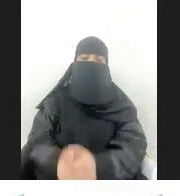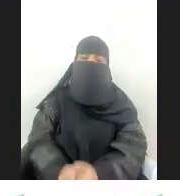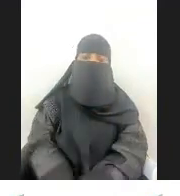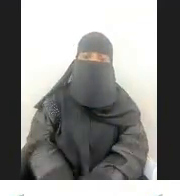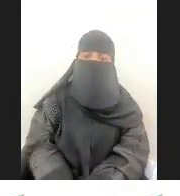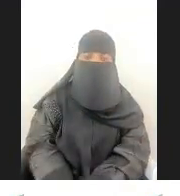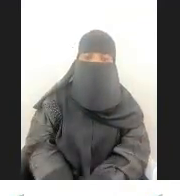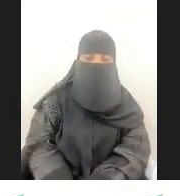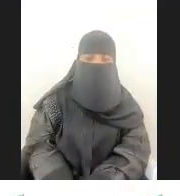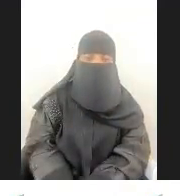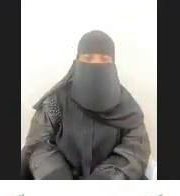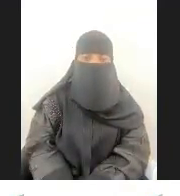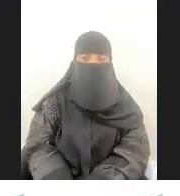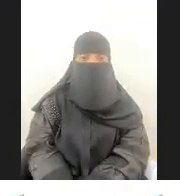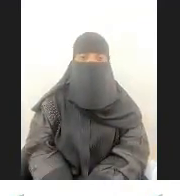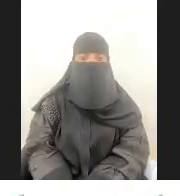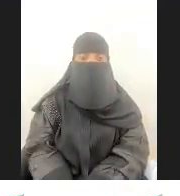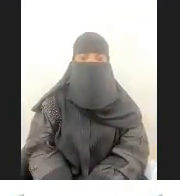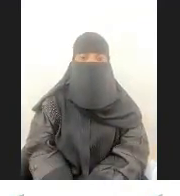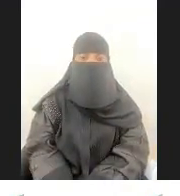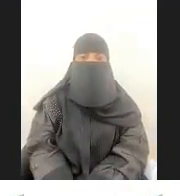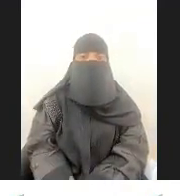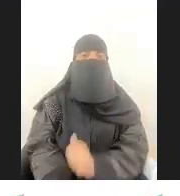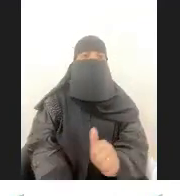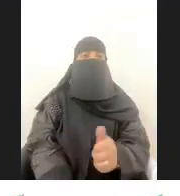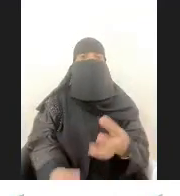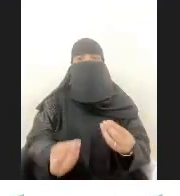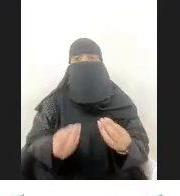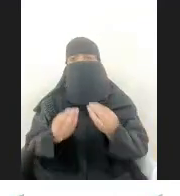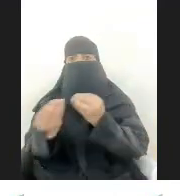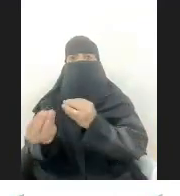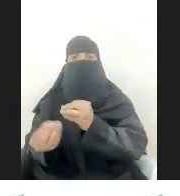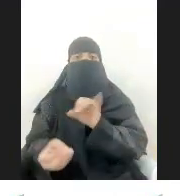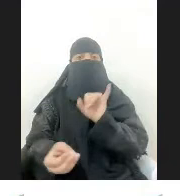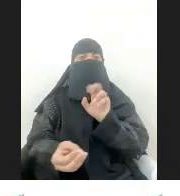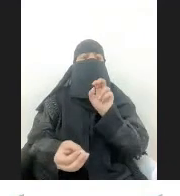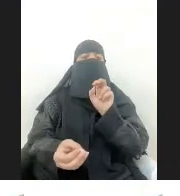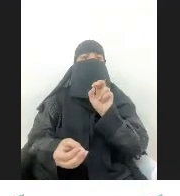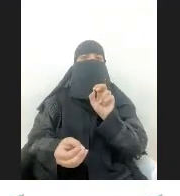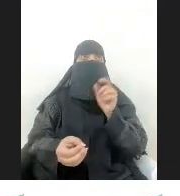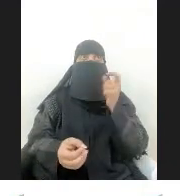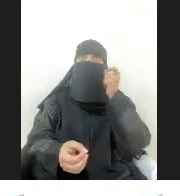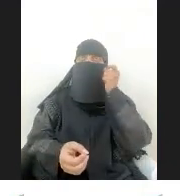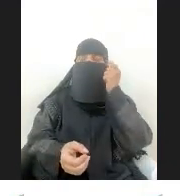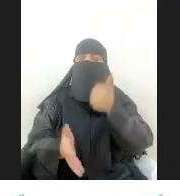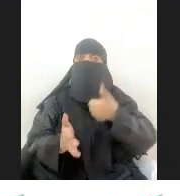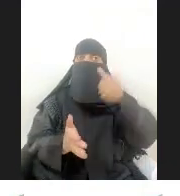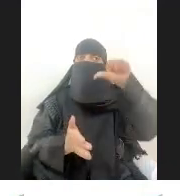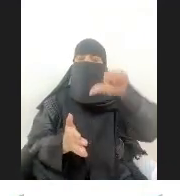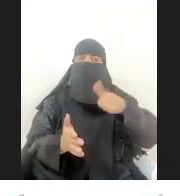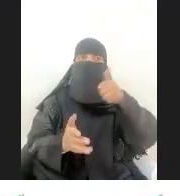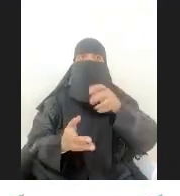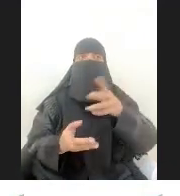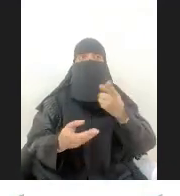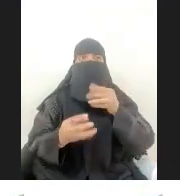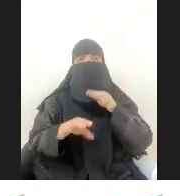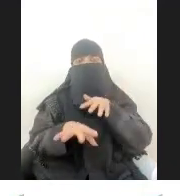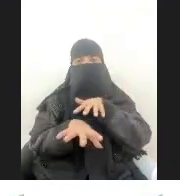ماجي اقترح عشان نتجنب مخاطر التعلم عن بعد التعلم المدمج، وإنه إحنا نقدر إن